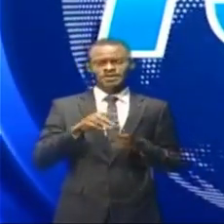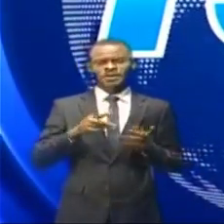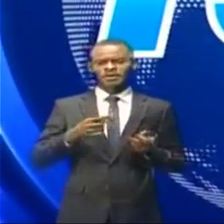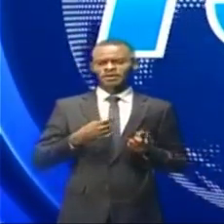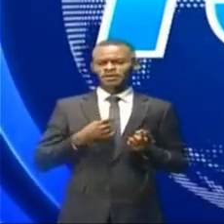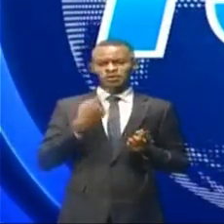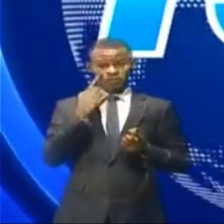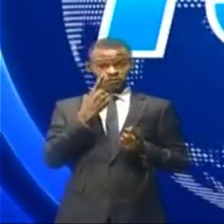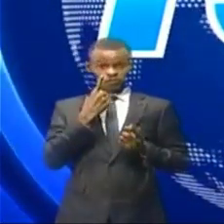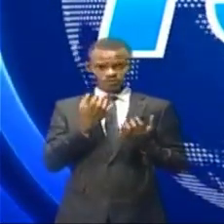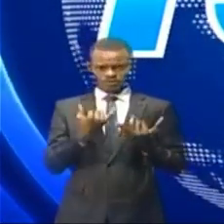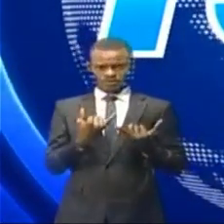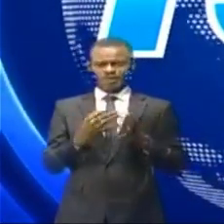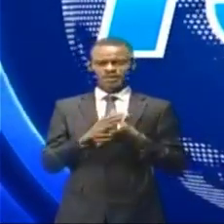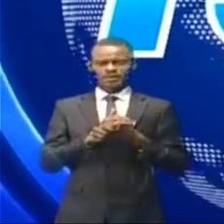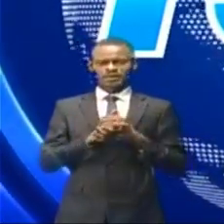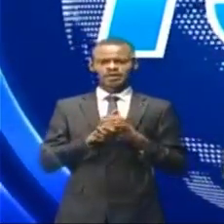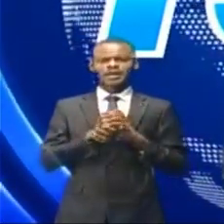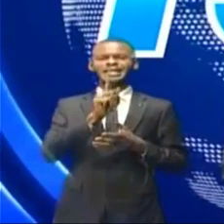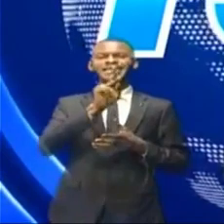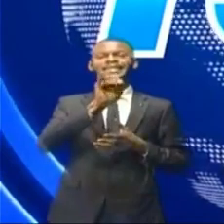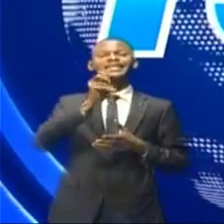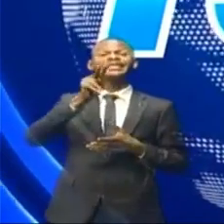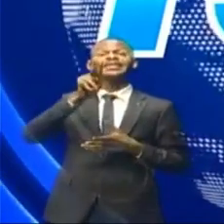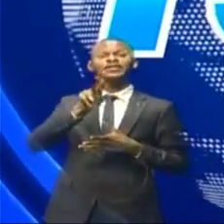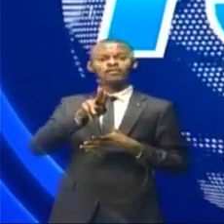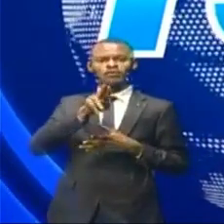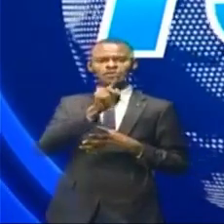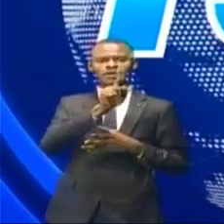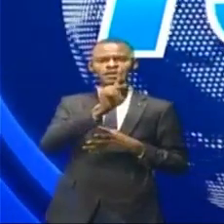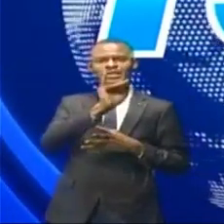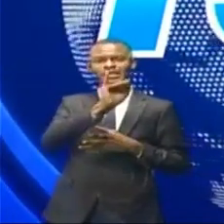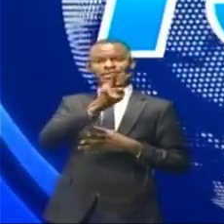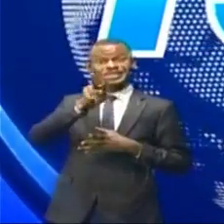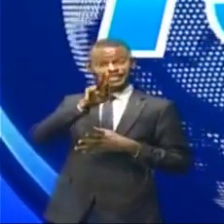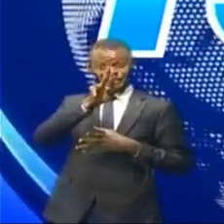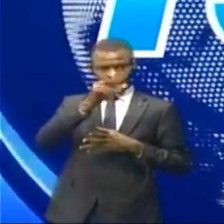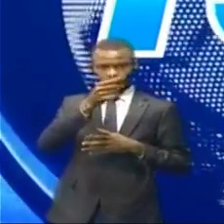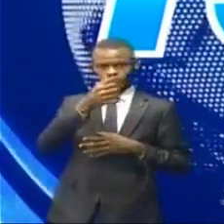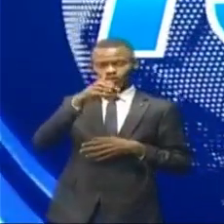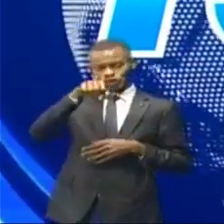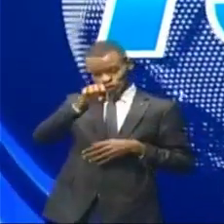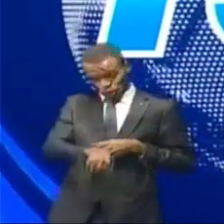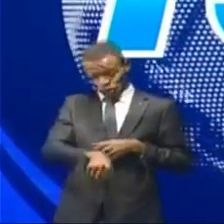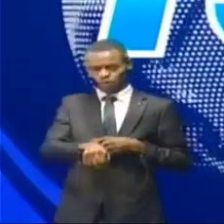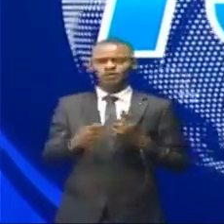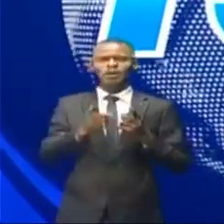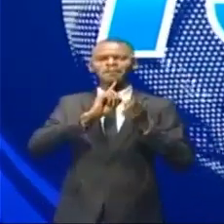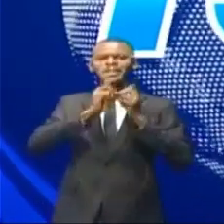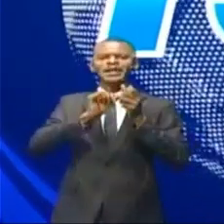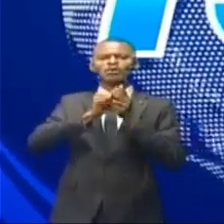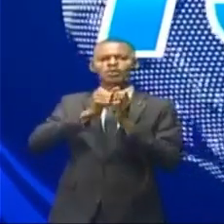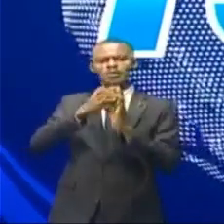pour parler de cet atelier à Kamanyola, axé sur l'agenda de transformation agricole qui a